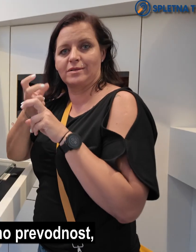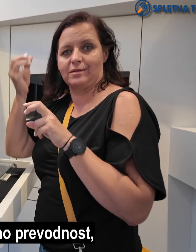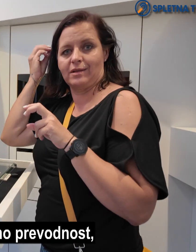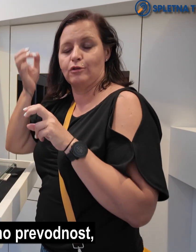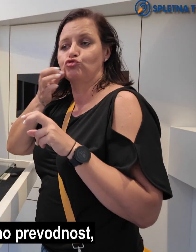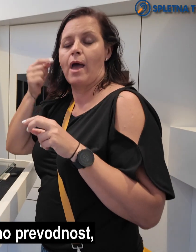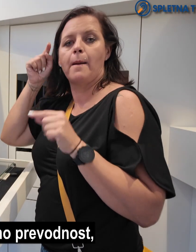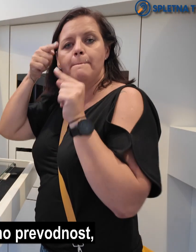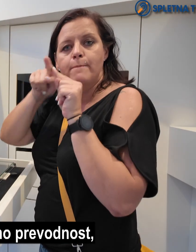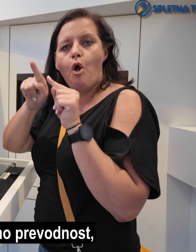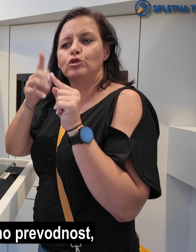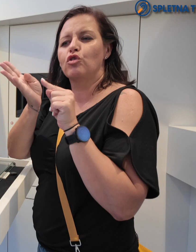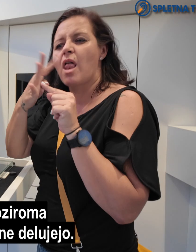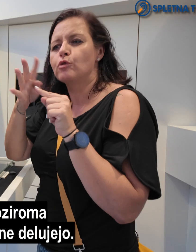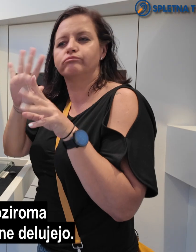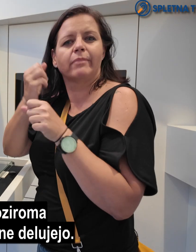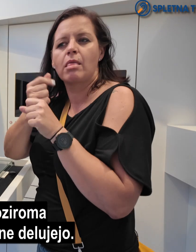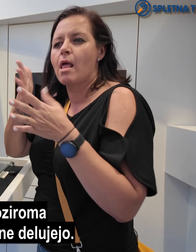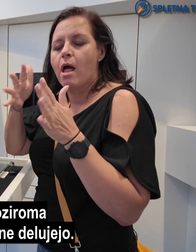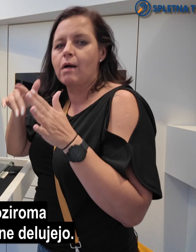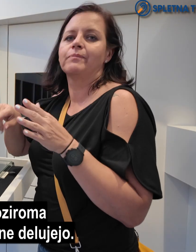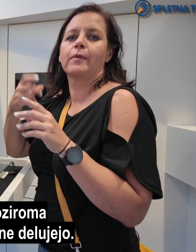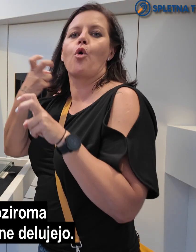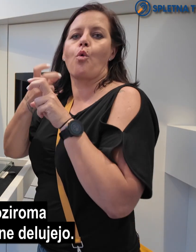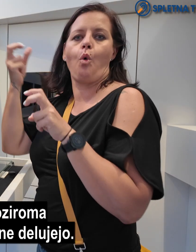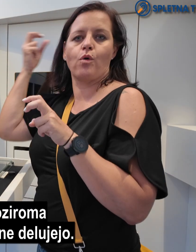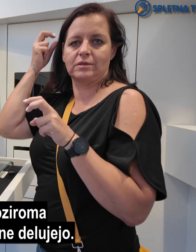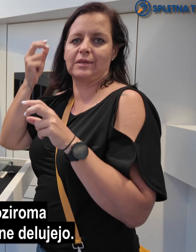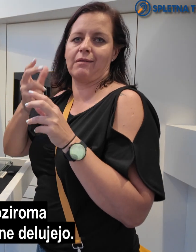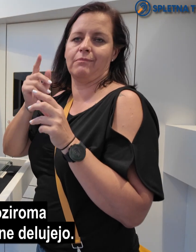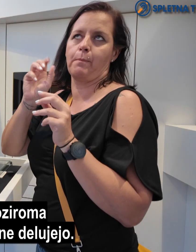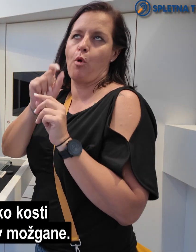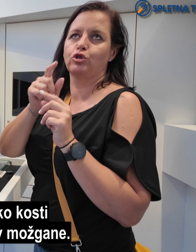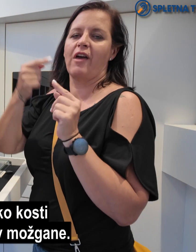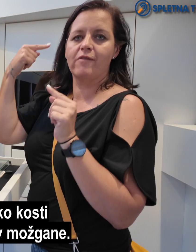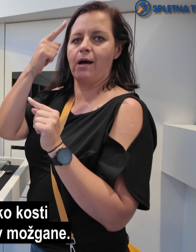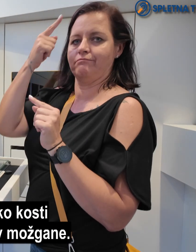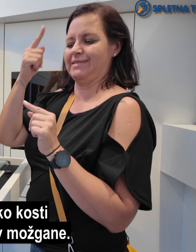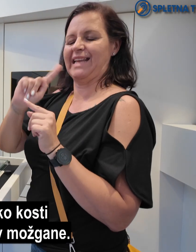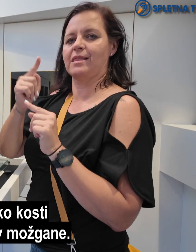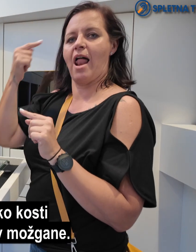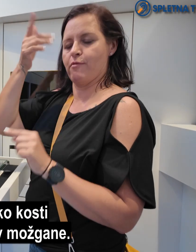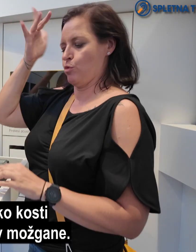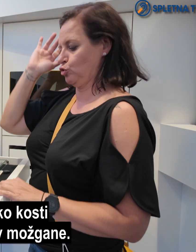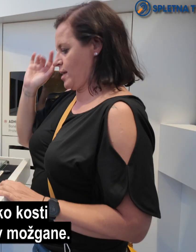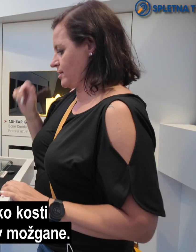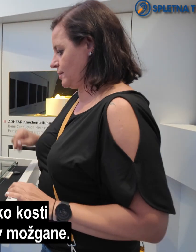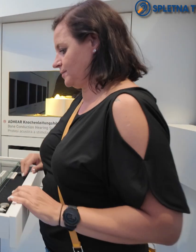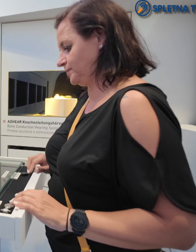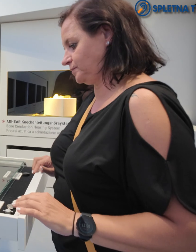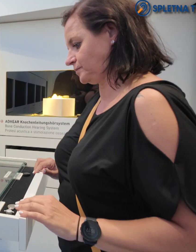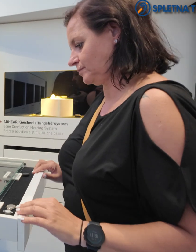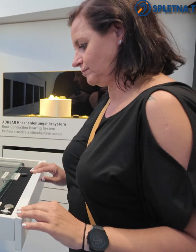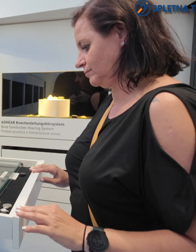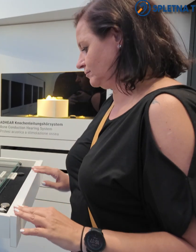Tole pa je za kostno prevodnost, če polžek oziroma slušne dlačice ne delujejo. In tako preko kosti pošilja signal v